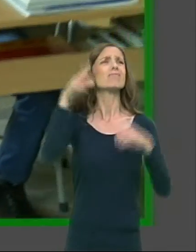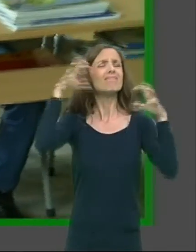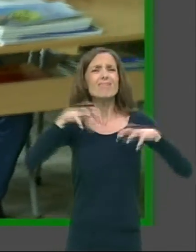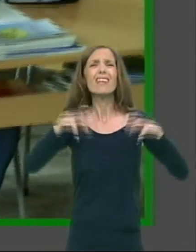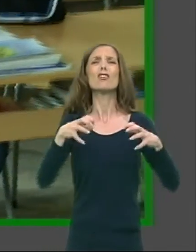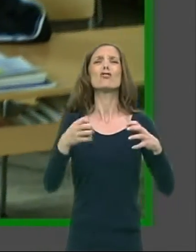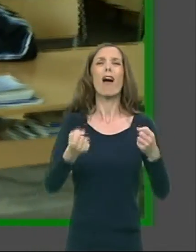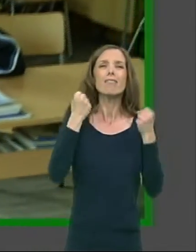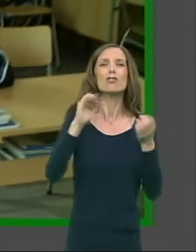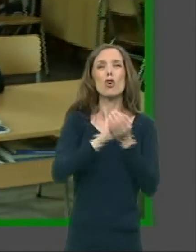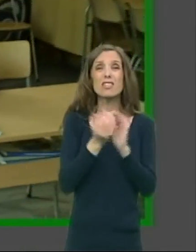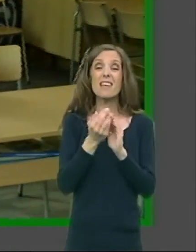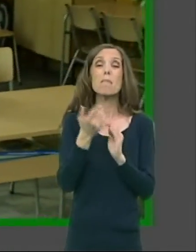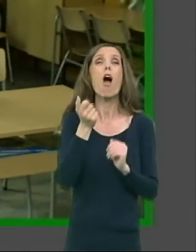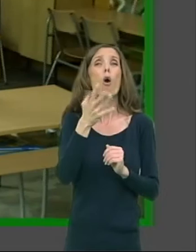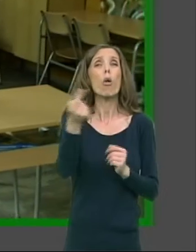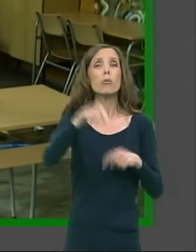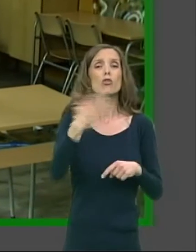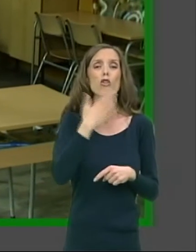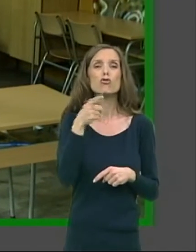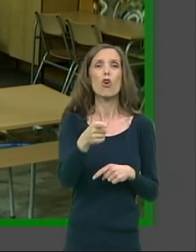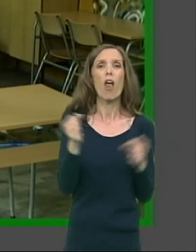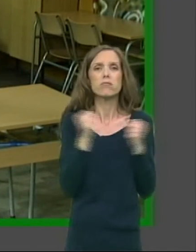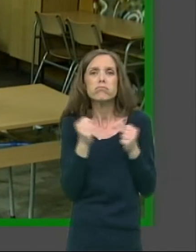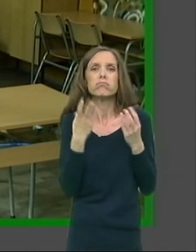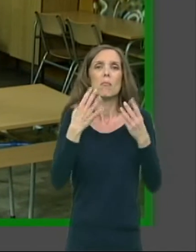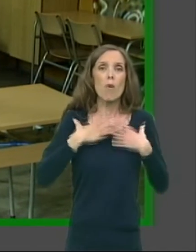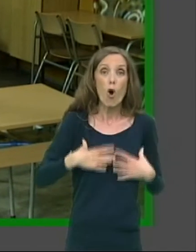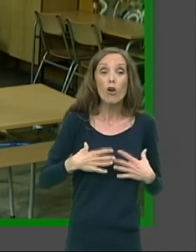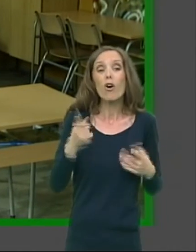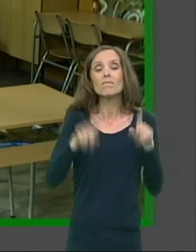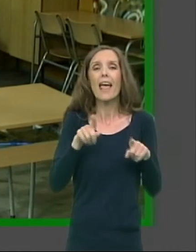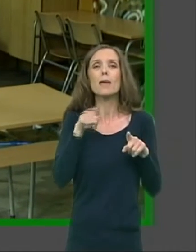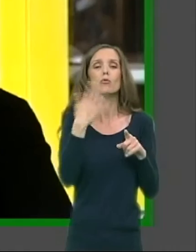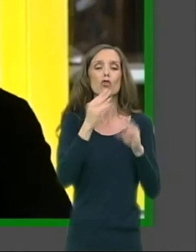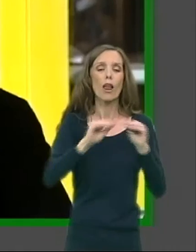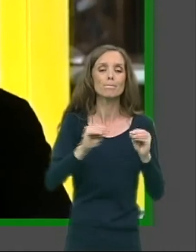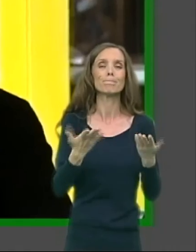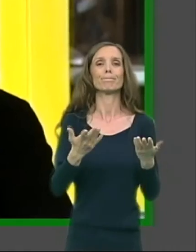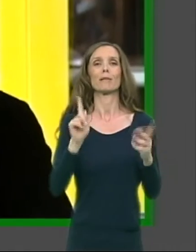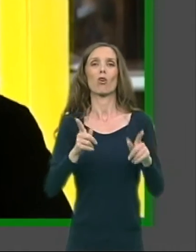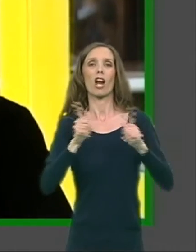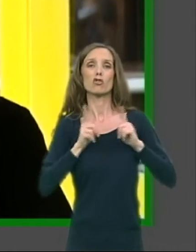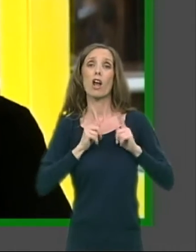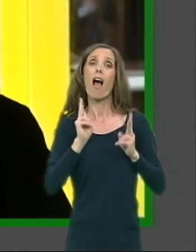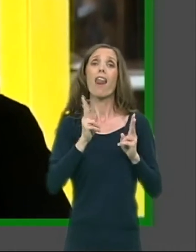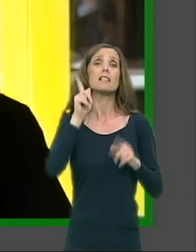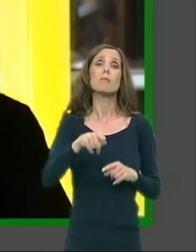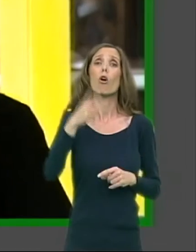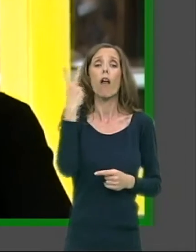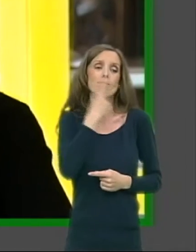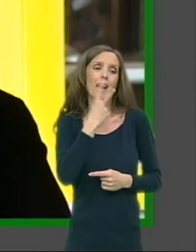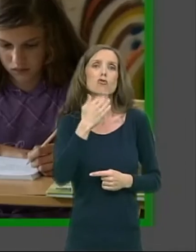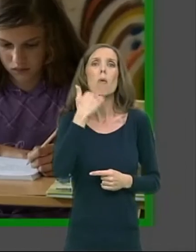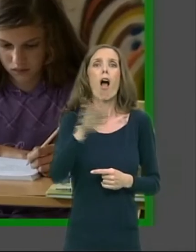mokri, promrzli. U takvoj situaciji pomalo i nastava trpi. Mada nastavnici moraju da imaju razumevanja ako